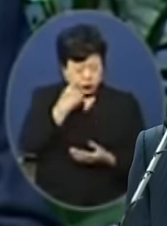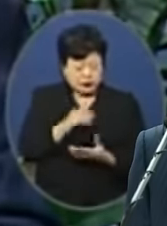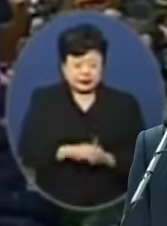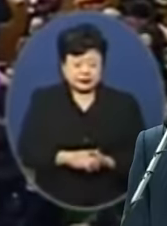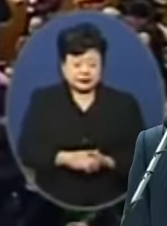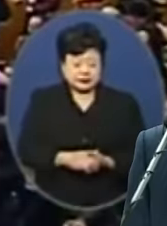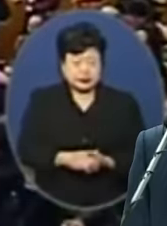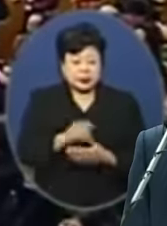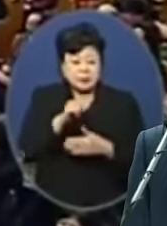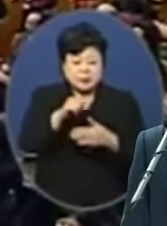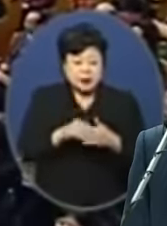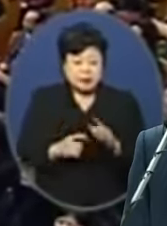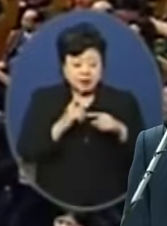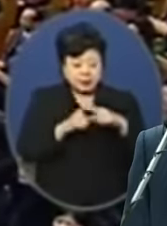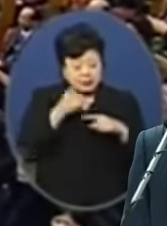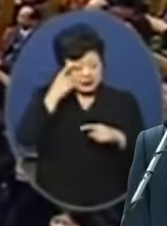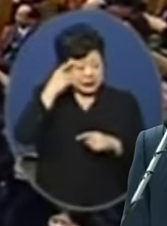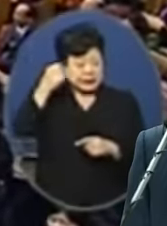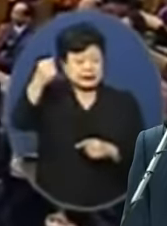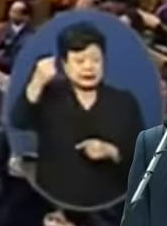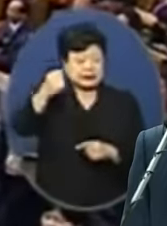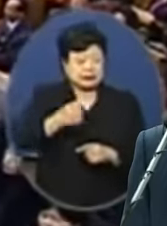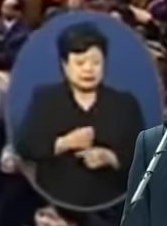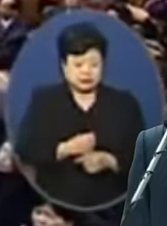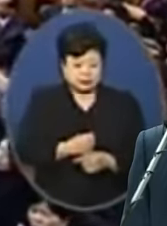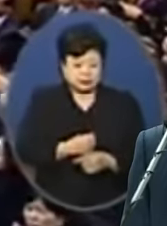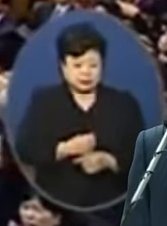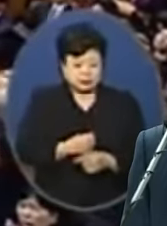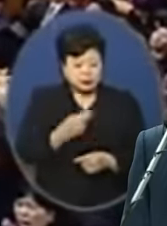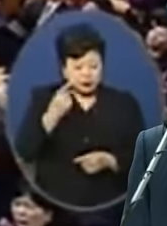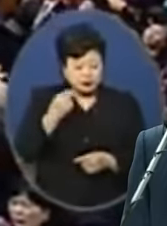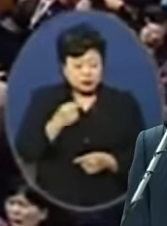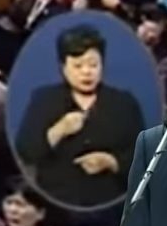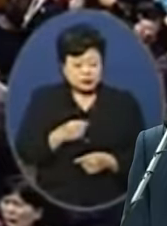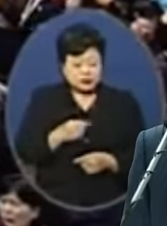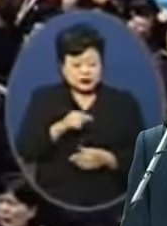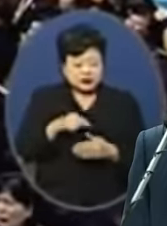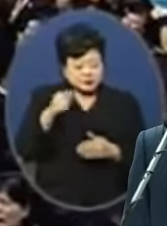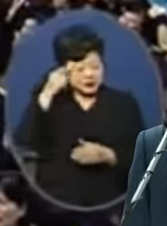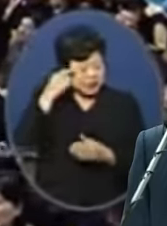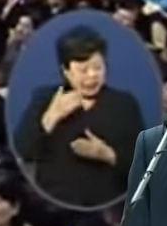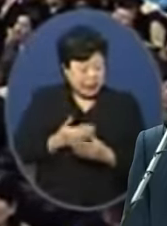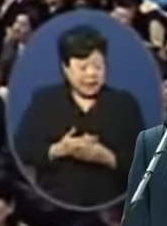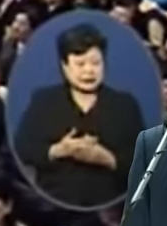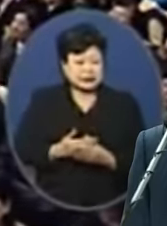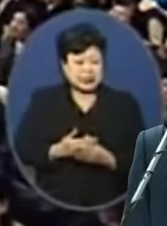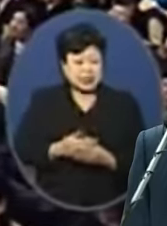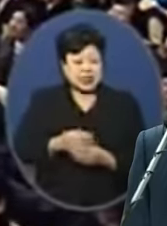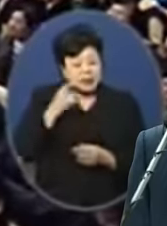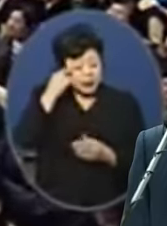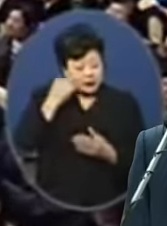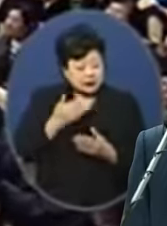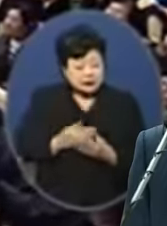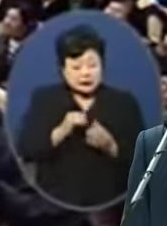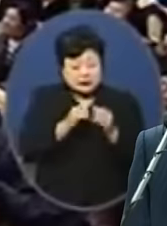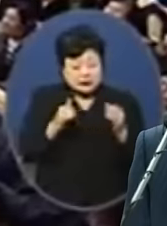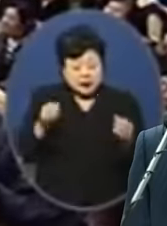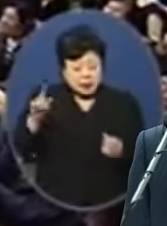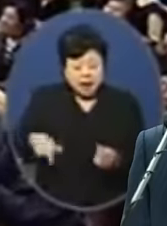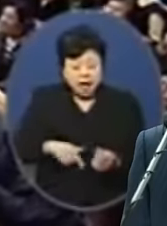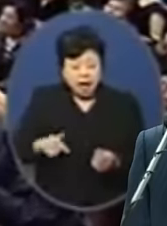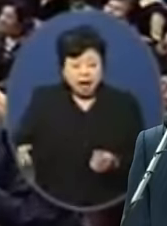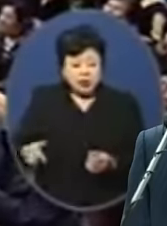못합니다. 마음은 긍정적인 마음을 품어야 돼요. 미국의 심리학자 셰드 햄스테드 박사는 인간이